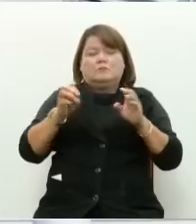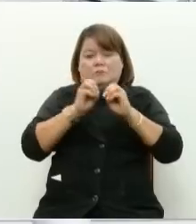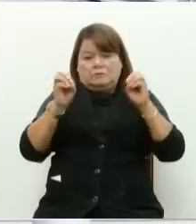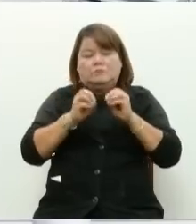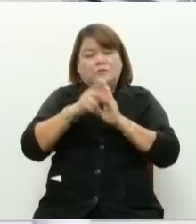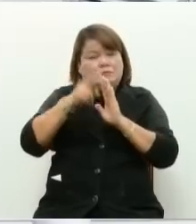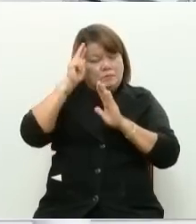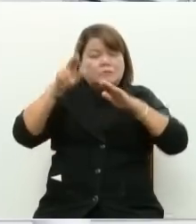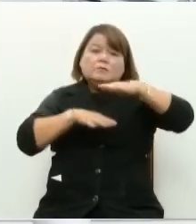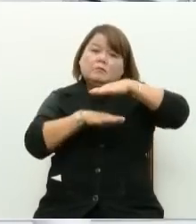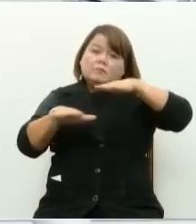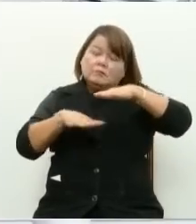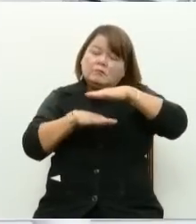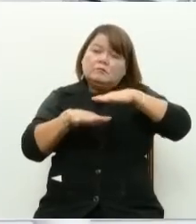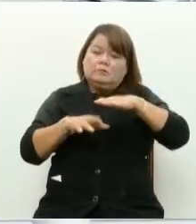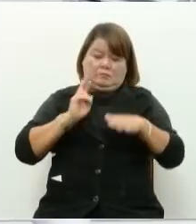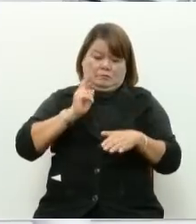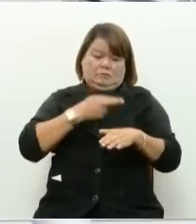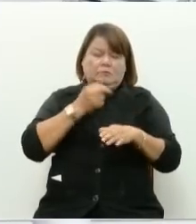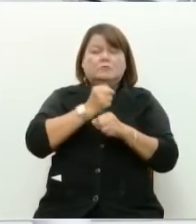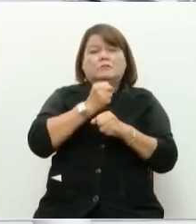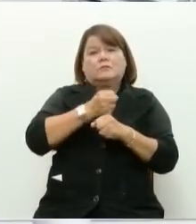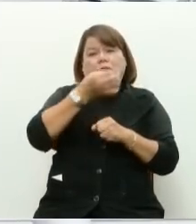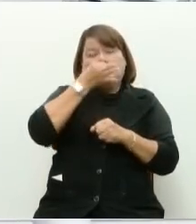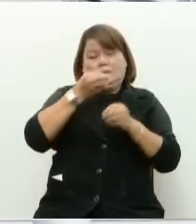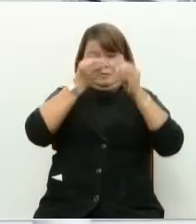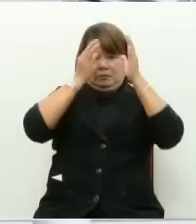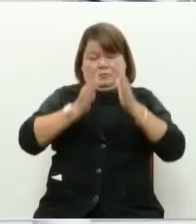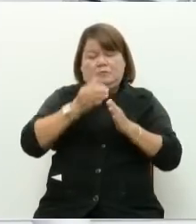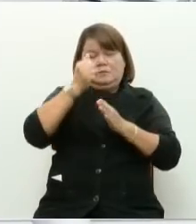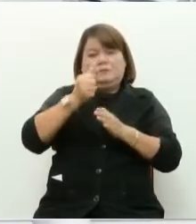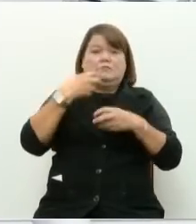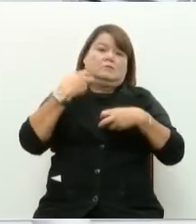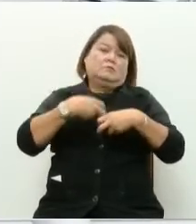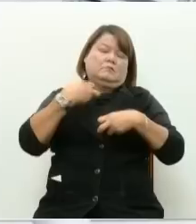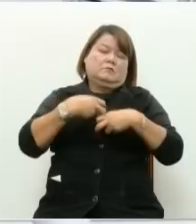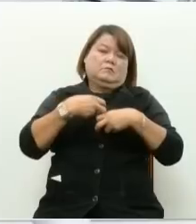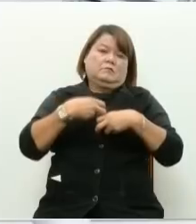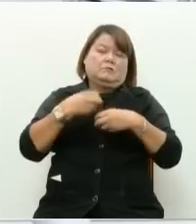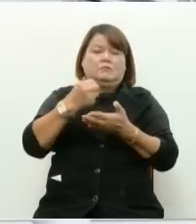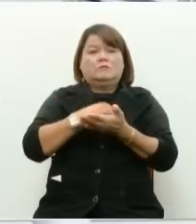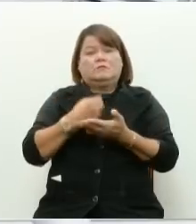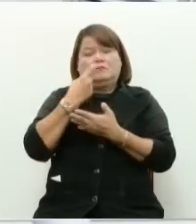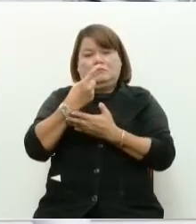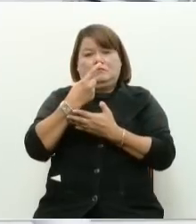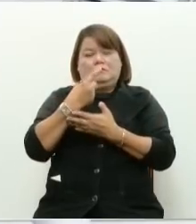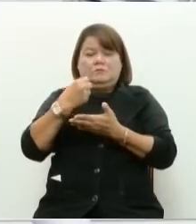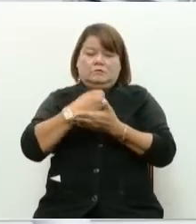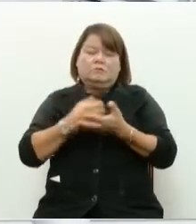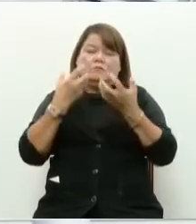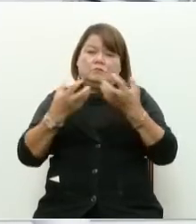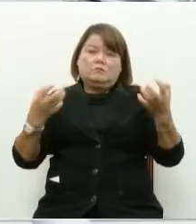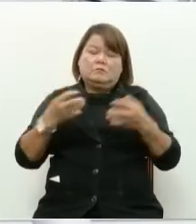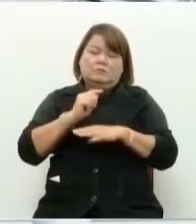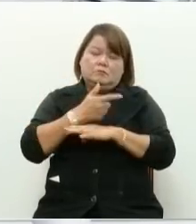รู้เป็นพื้นฐานเนี่ยเราจะไปประกอบอาชีพครูที่ดีแล้วก็เป็นไปได้ยากส่วนที่2ก็คือส่วนที่เป็นผลงานนะ